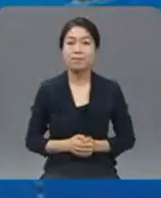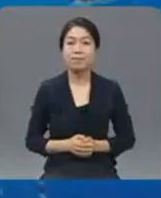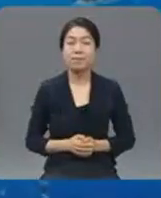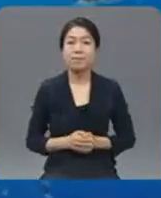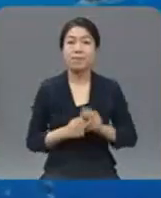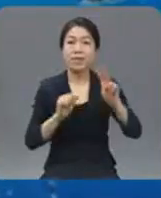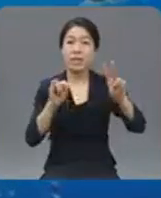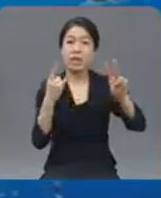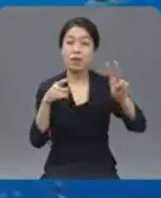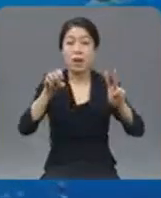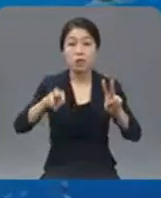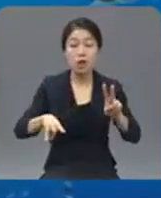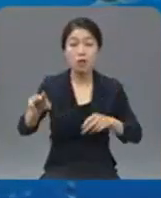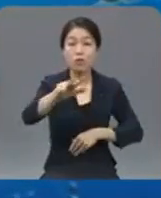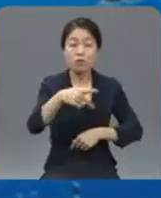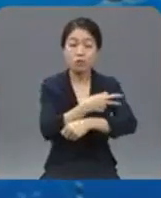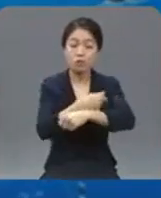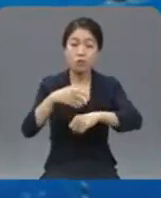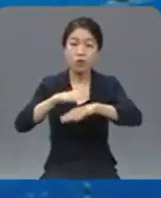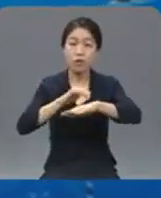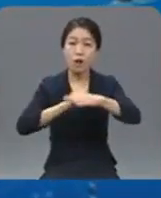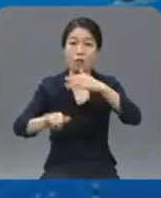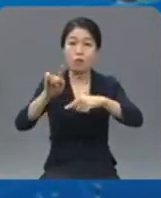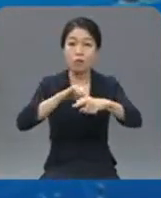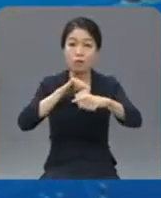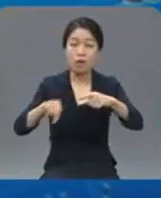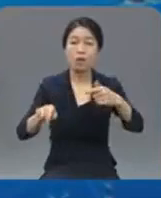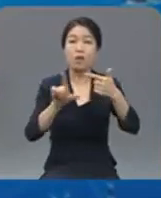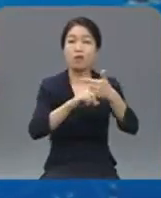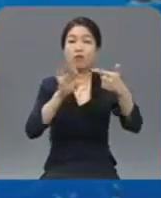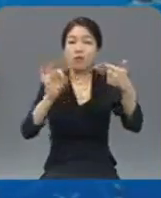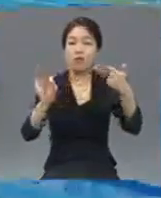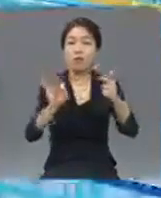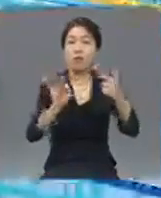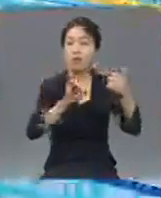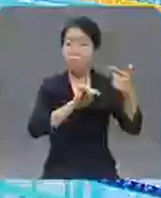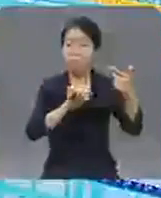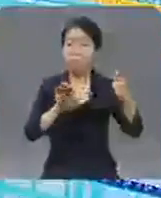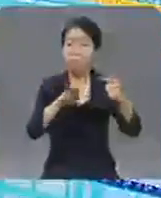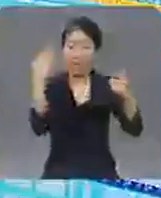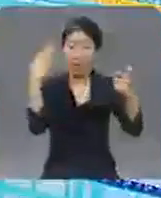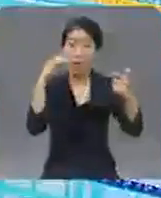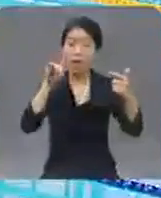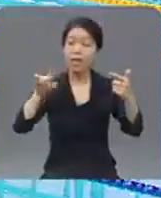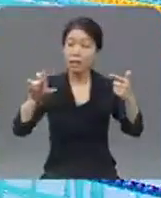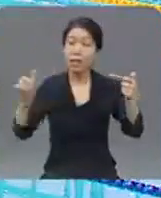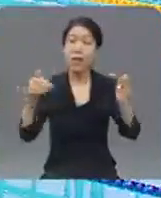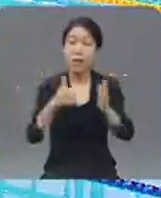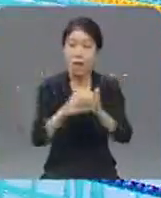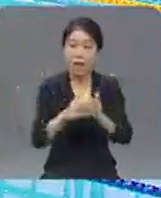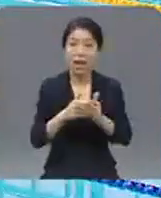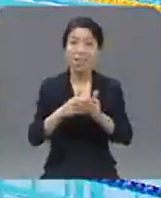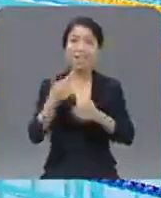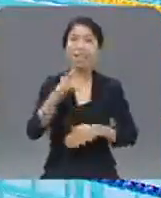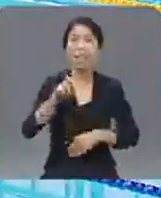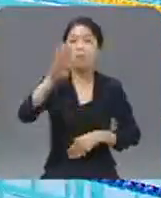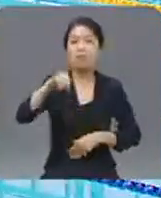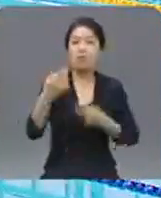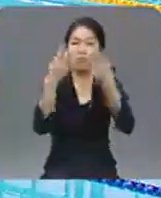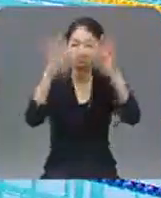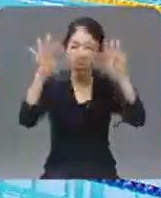제 2회 광주 전국 수영선수권대회가 오는 10일 개막해 15일까지 남부대 시립국제 수영장에서